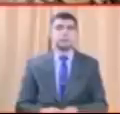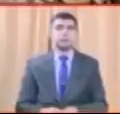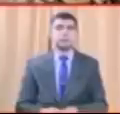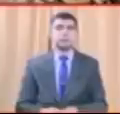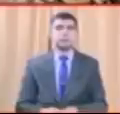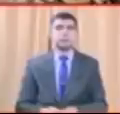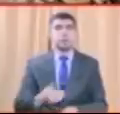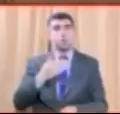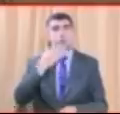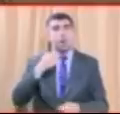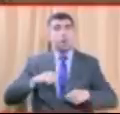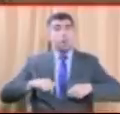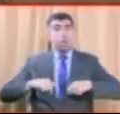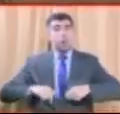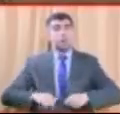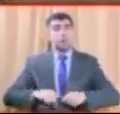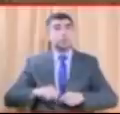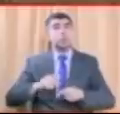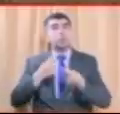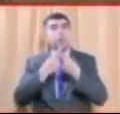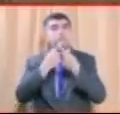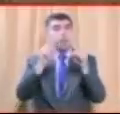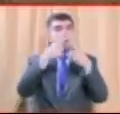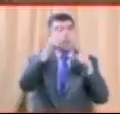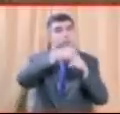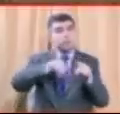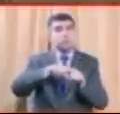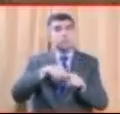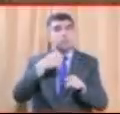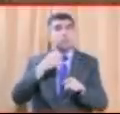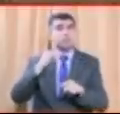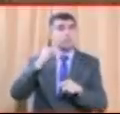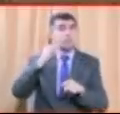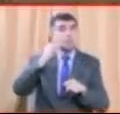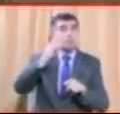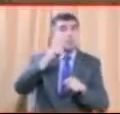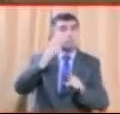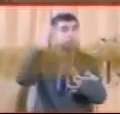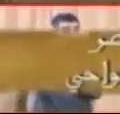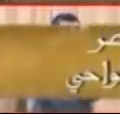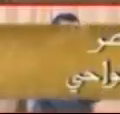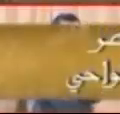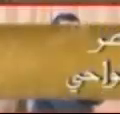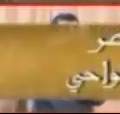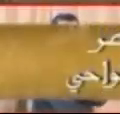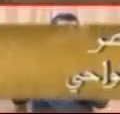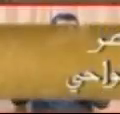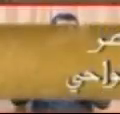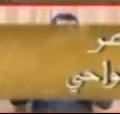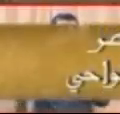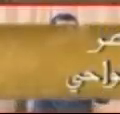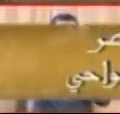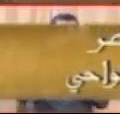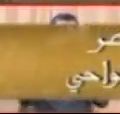شكرا. كنشكركم السيد الوزير على هذه الايضاحات. من اهم الاجراءات الاصلاح اللي ممكن يلمسها المواطن وهي